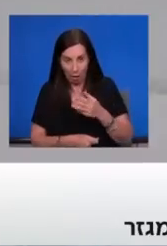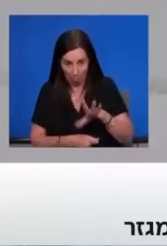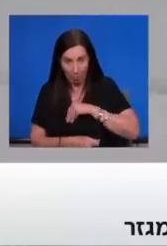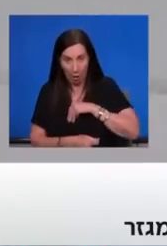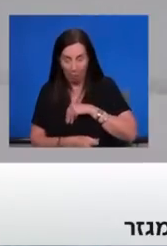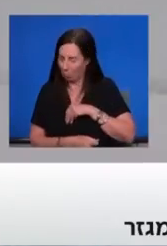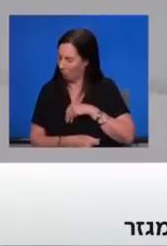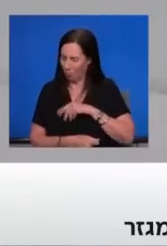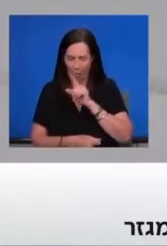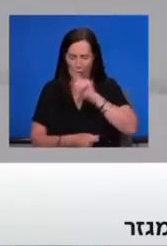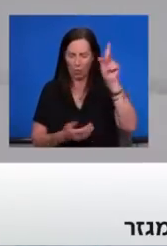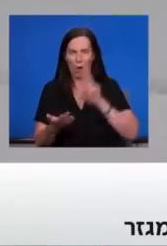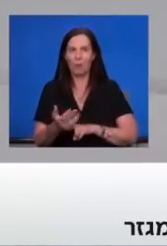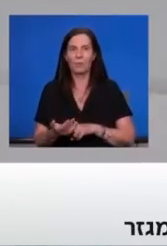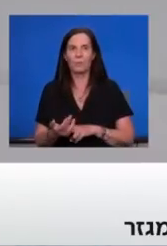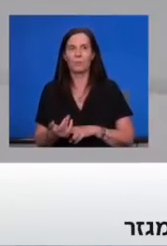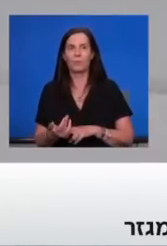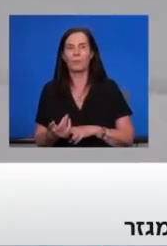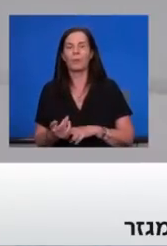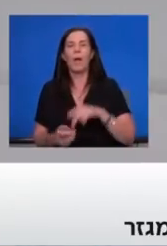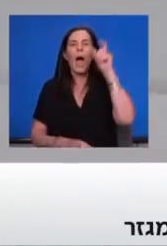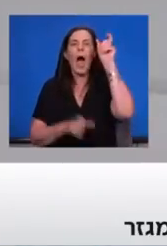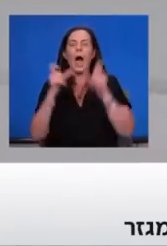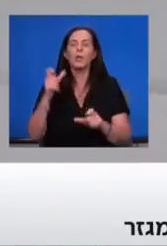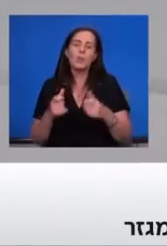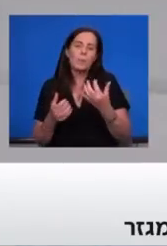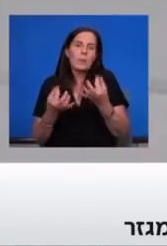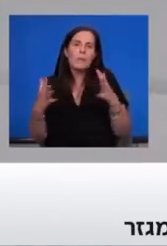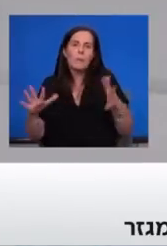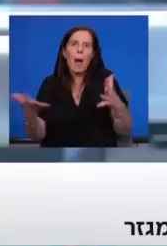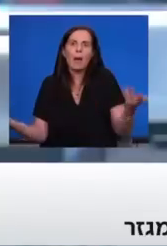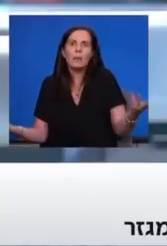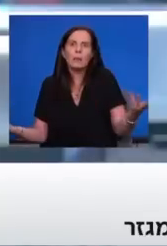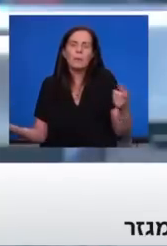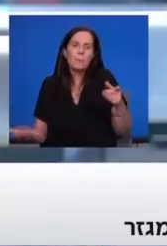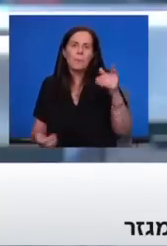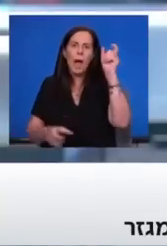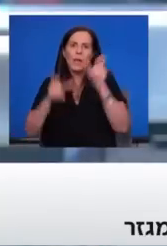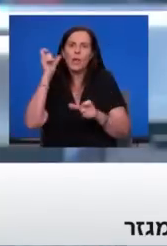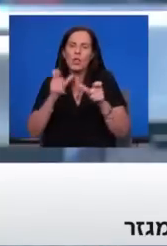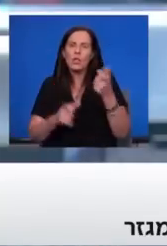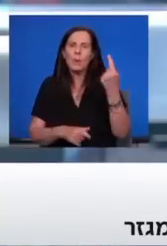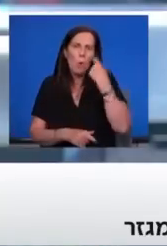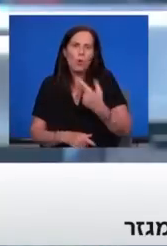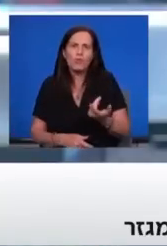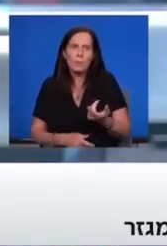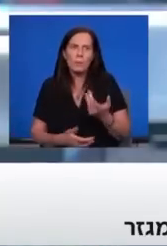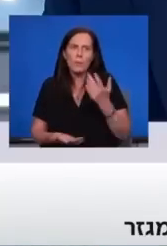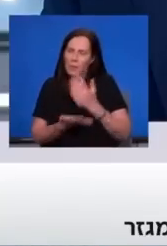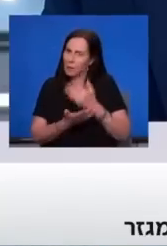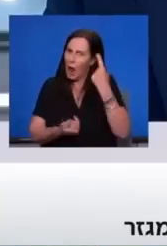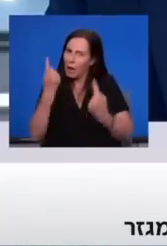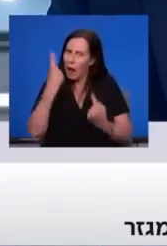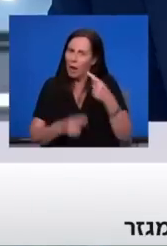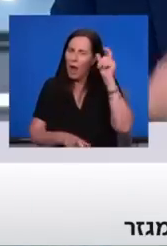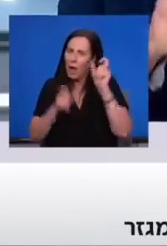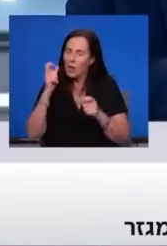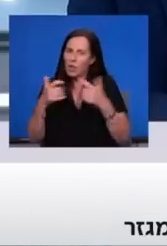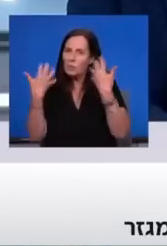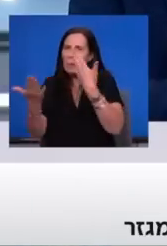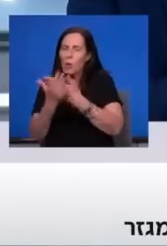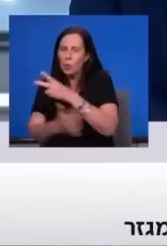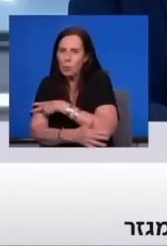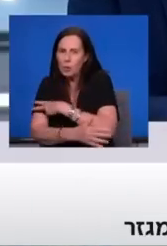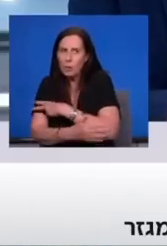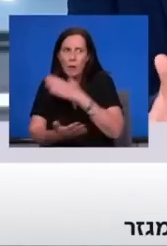אולי לא מה... אנשים טבעם לחשוש מארגונים רצחניים. וכבר היו מקרים שאנשים נתנו עדות